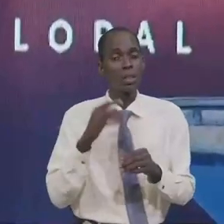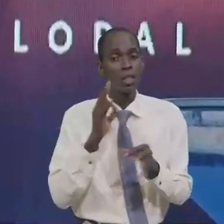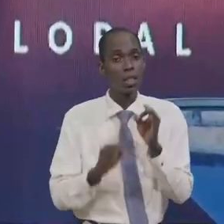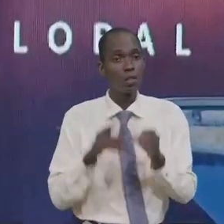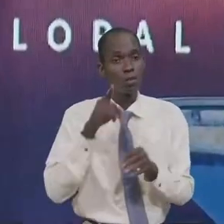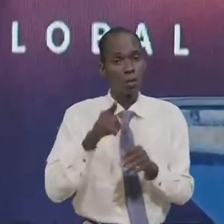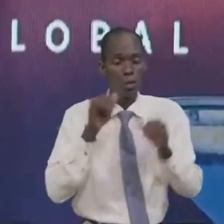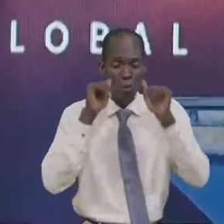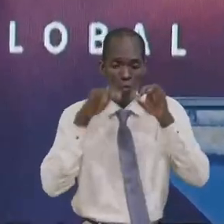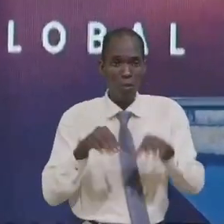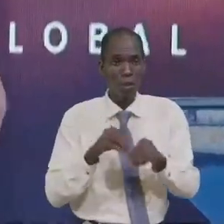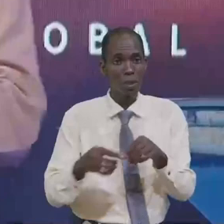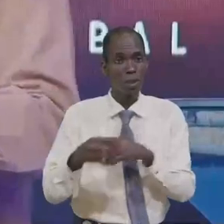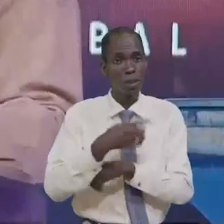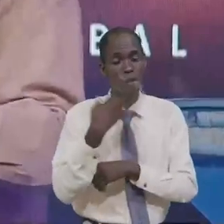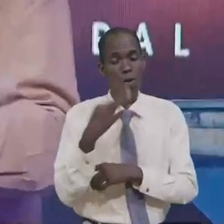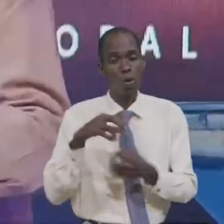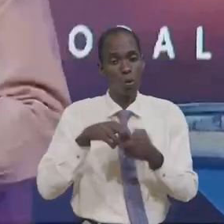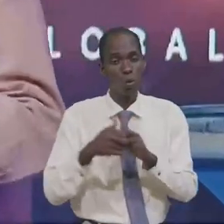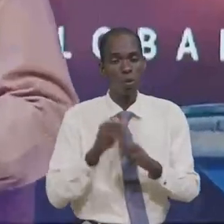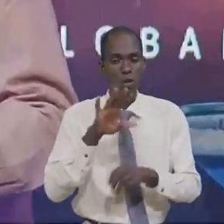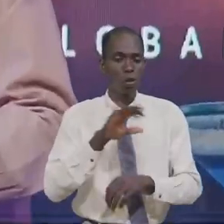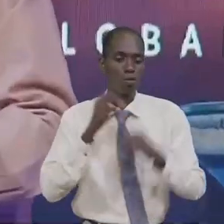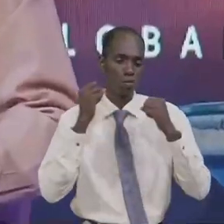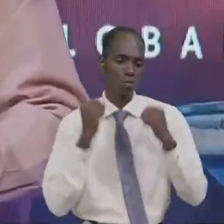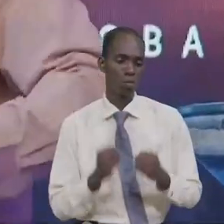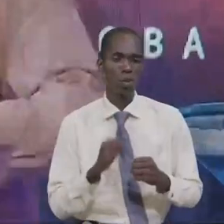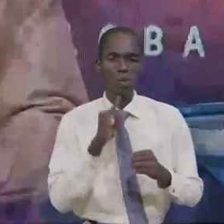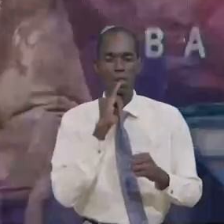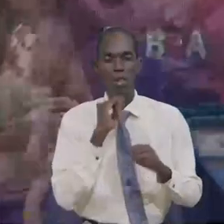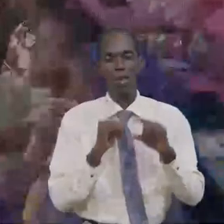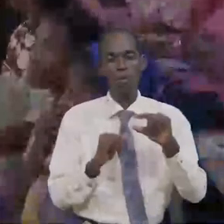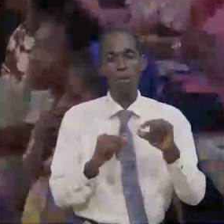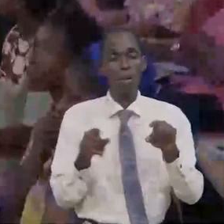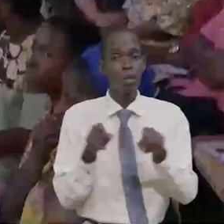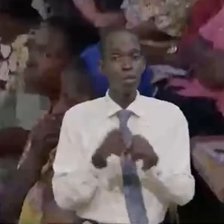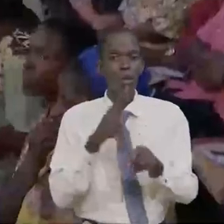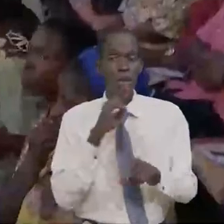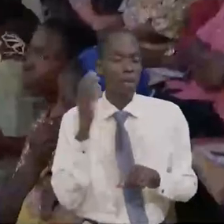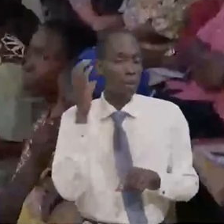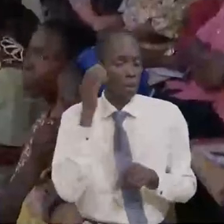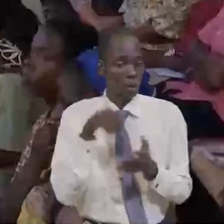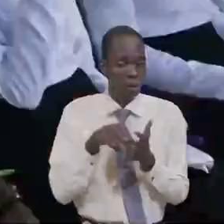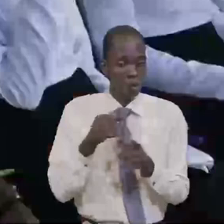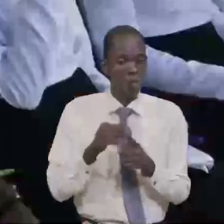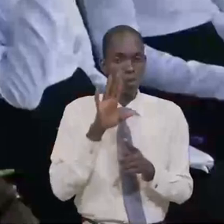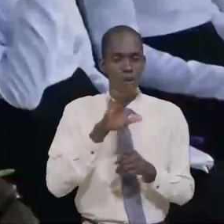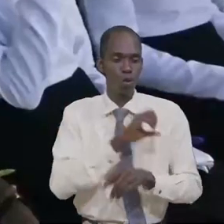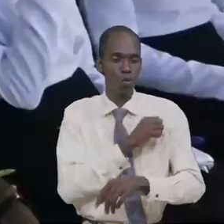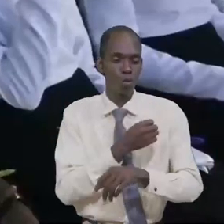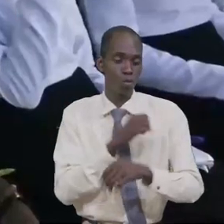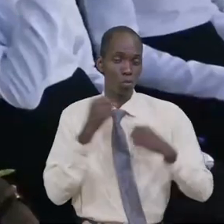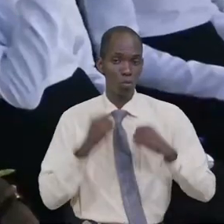vous voyez comme nous écoutons ceci maintenant ta force se lève j'ai dit ta force